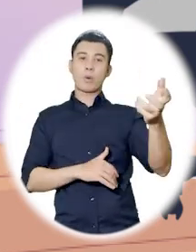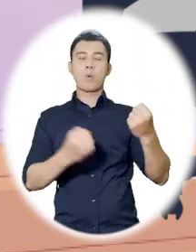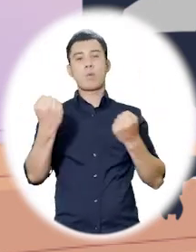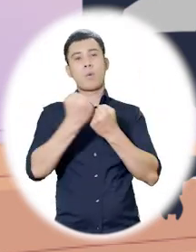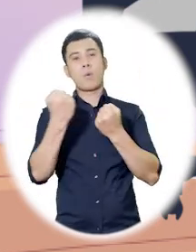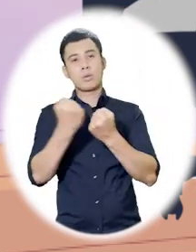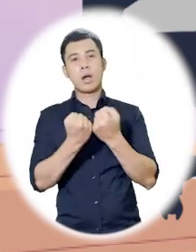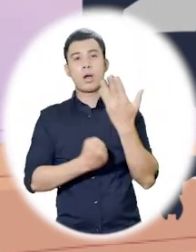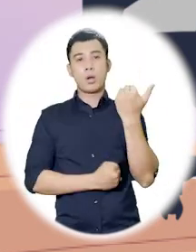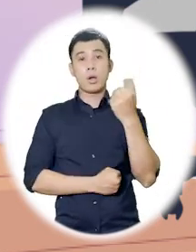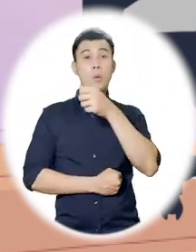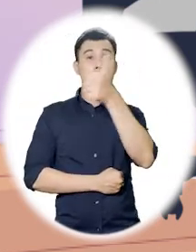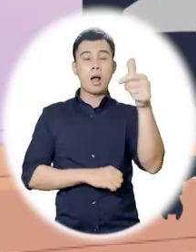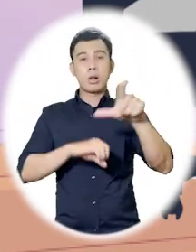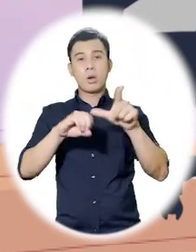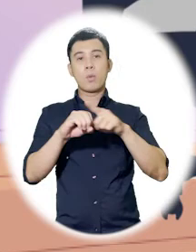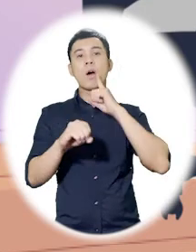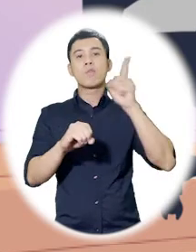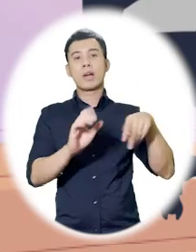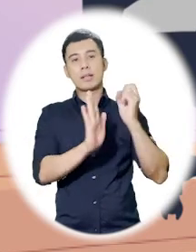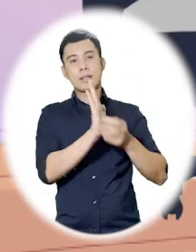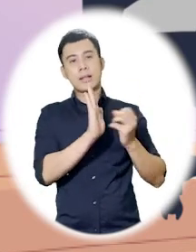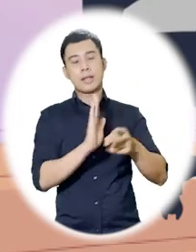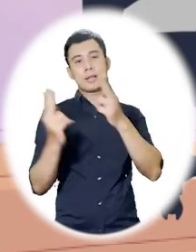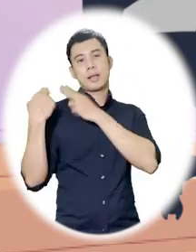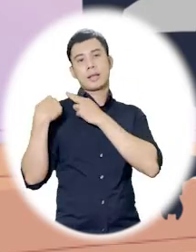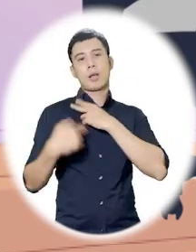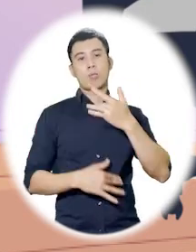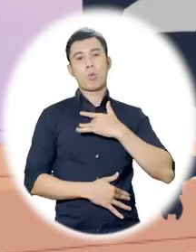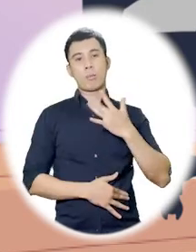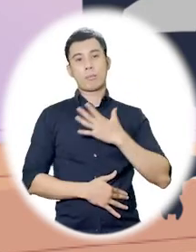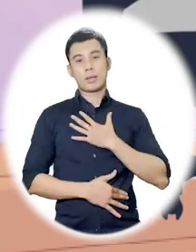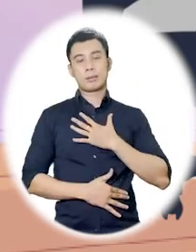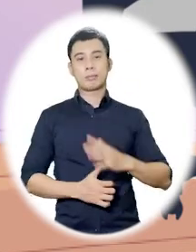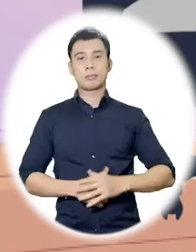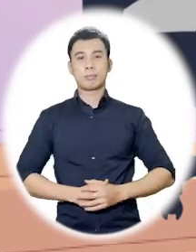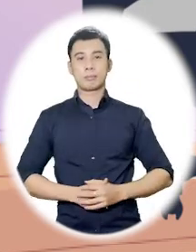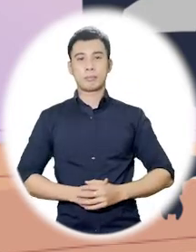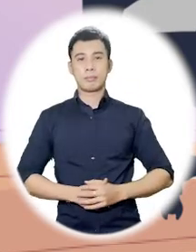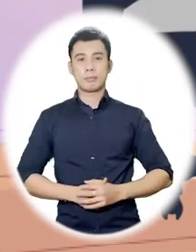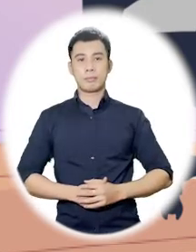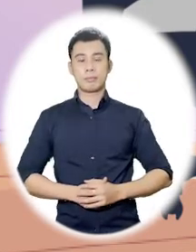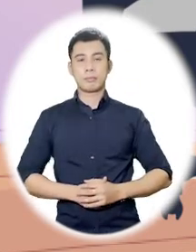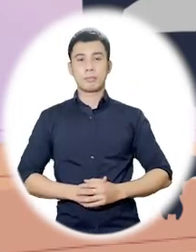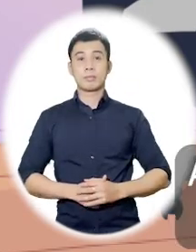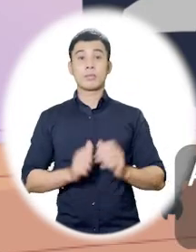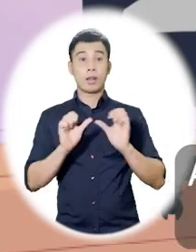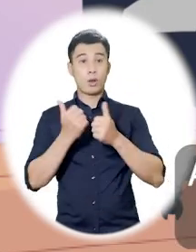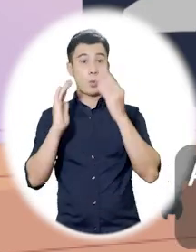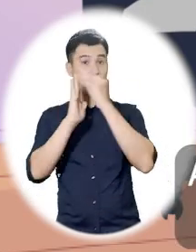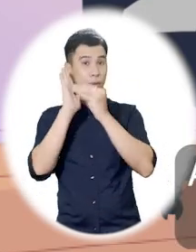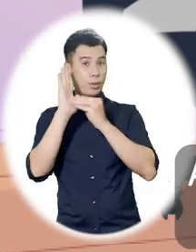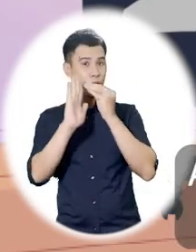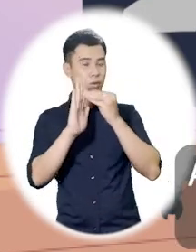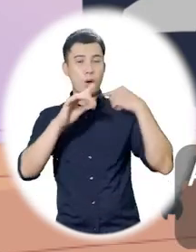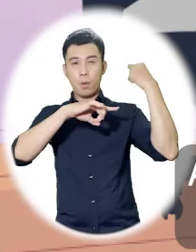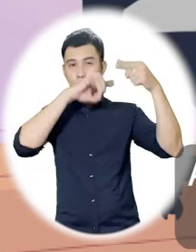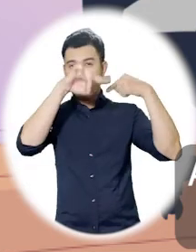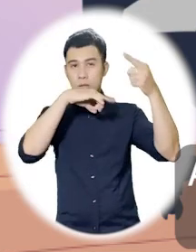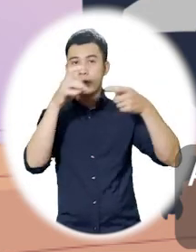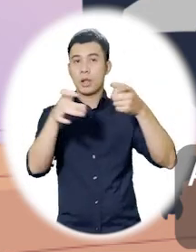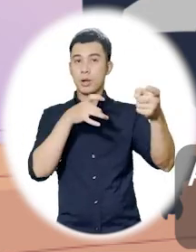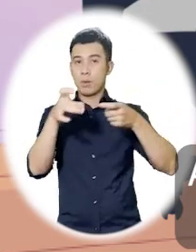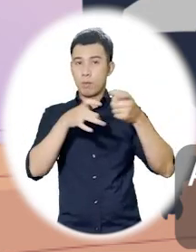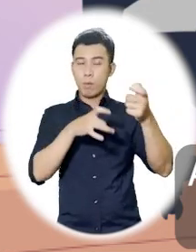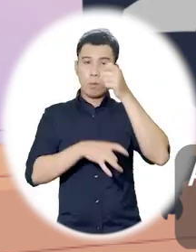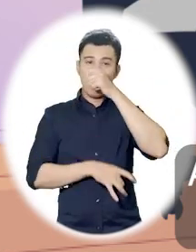đồng, đồng thời hỗ trợ cộng đồng, yêu cầu các bên liên quan giải trình về trách nhiệm của mình trong ứng phó với bạo lực. Tại cấp địa phương, quá trình thực hiện